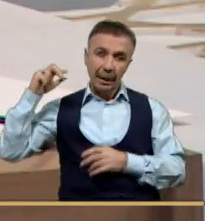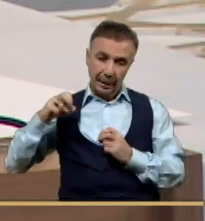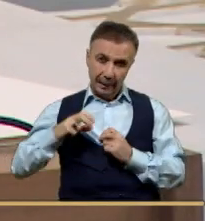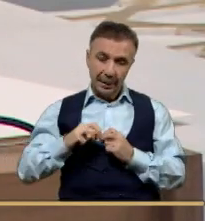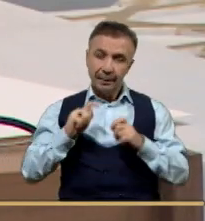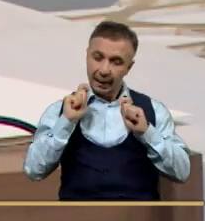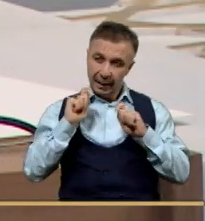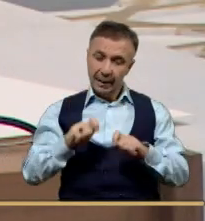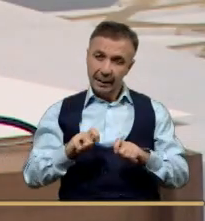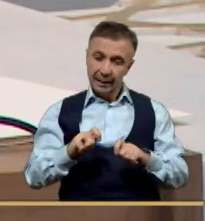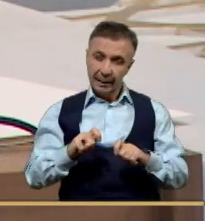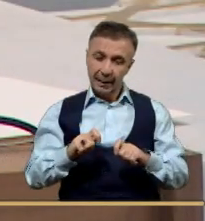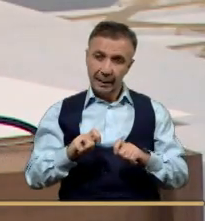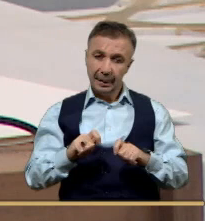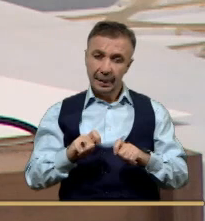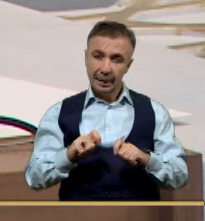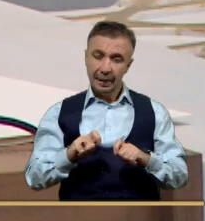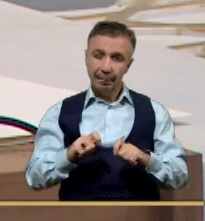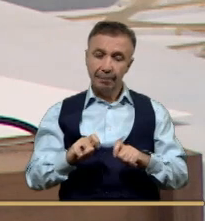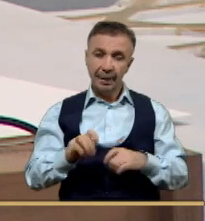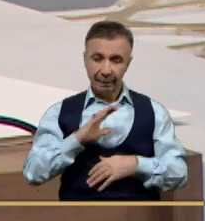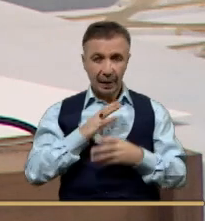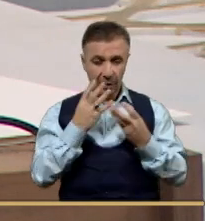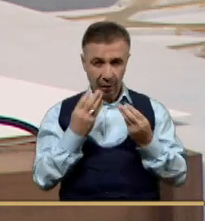varlık istiyorsan biz sana tesbih ediyoruz.